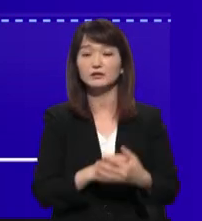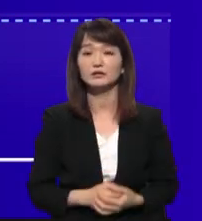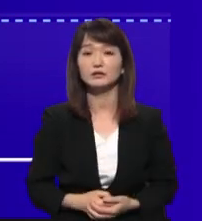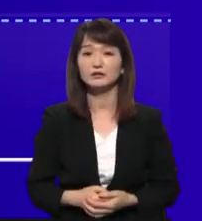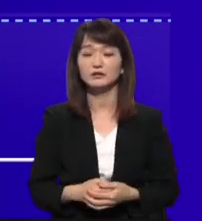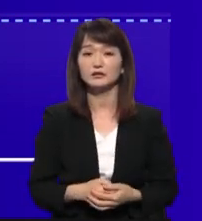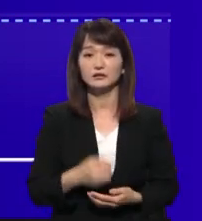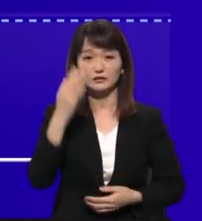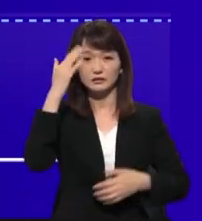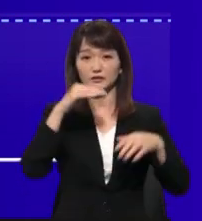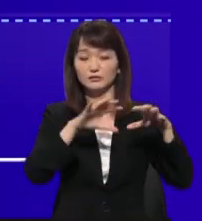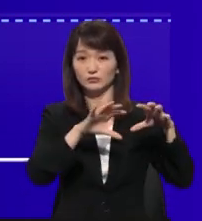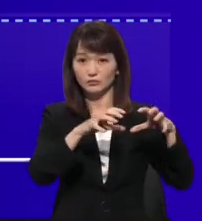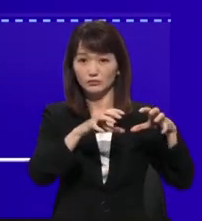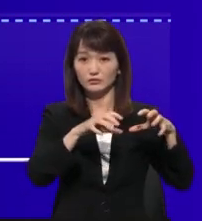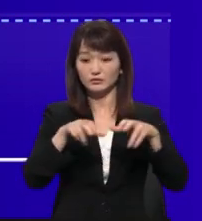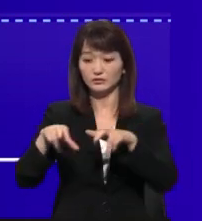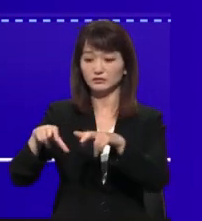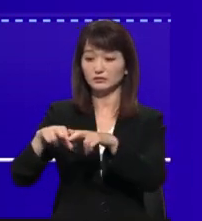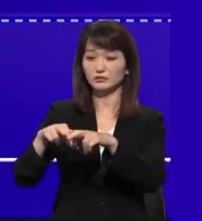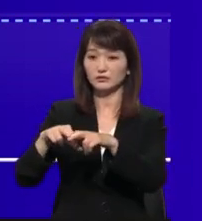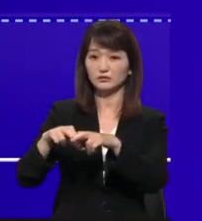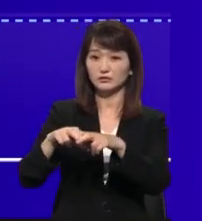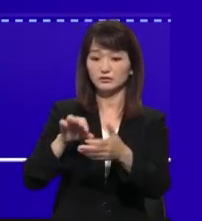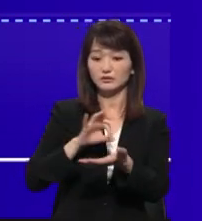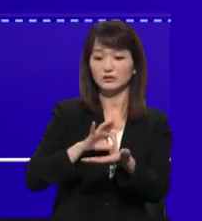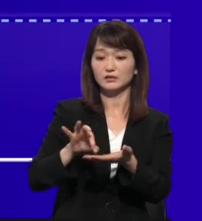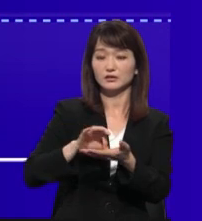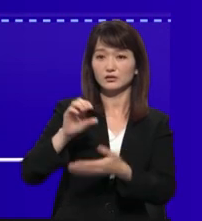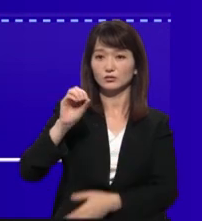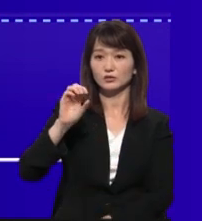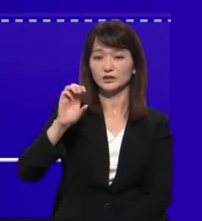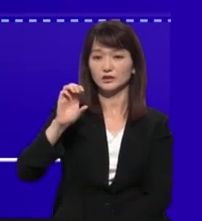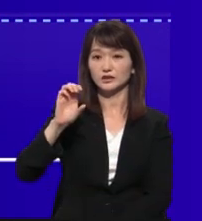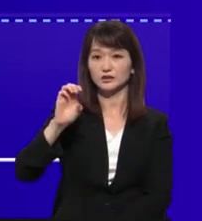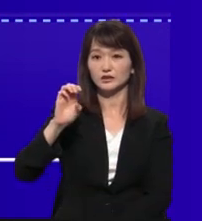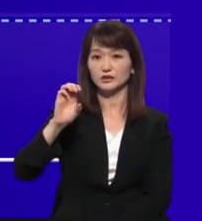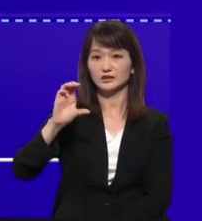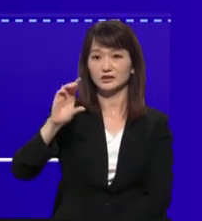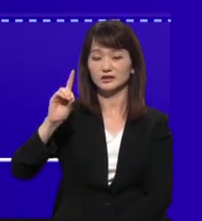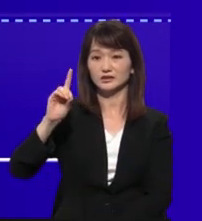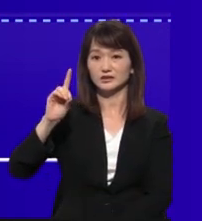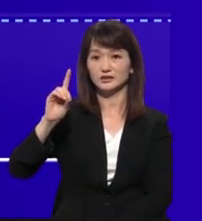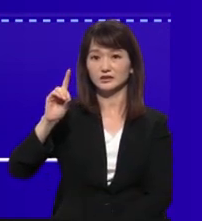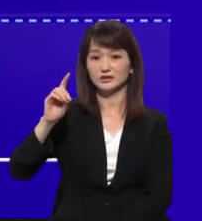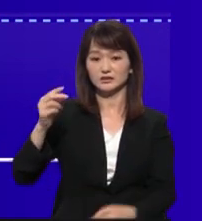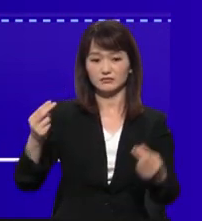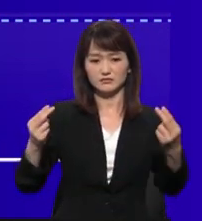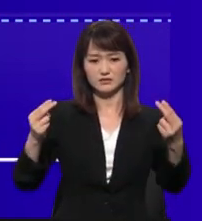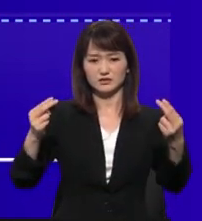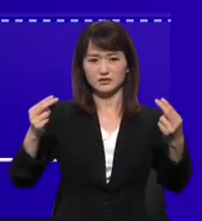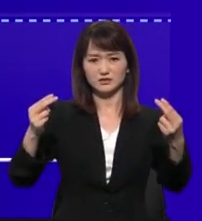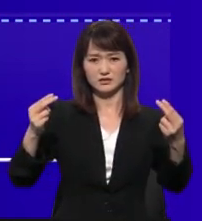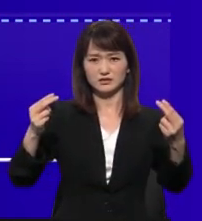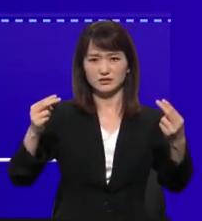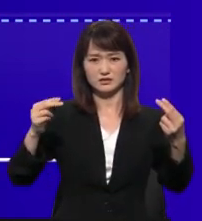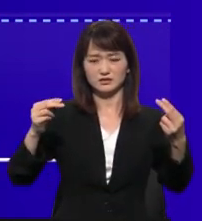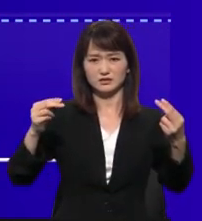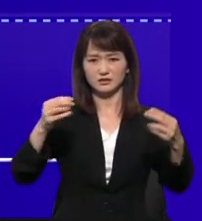그런데 국가가 대한민국 국가가 장애인들에게 지출하는 OECD 비용을 보면요 최고 꼴찌예요